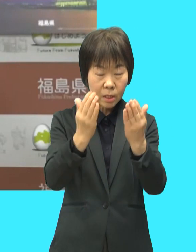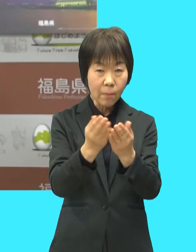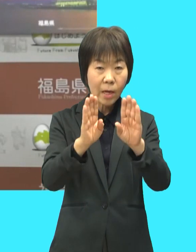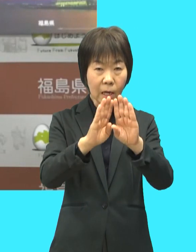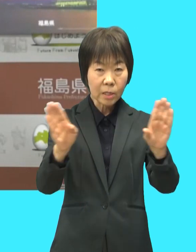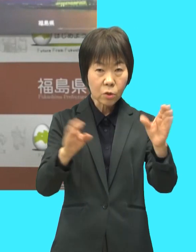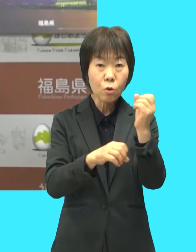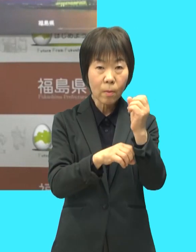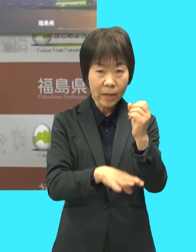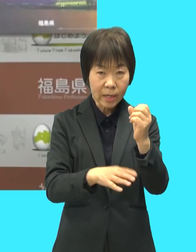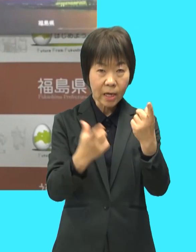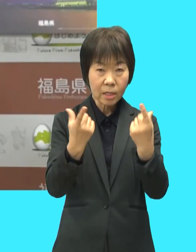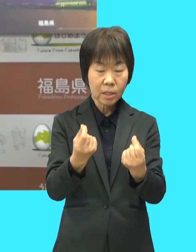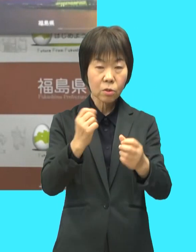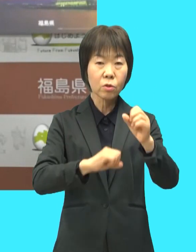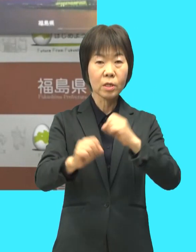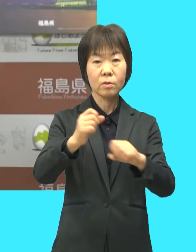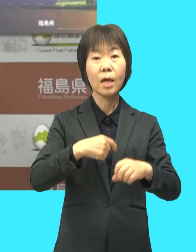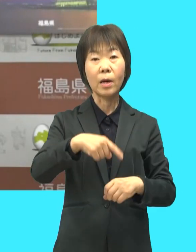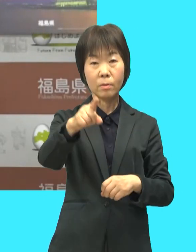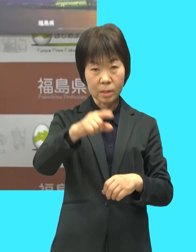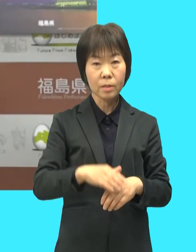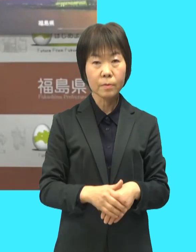てしっかりと取り組んでまいります。